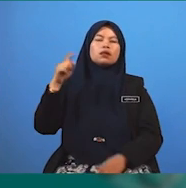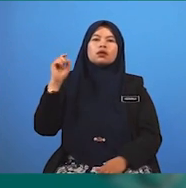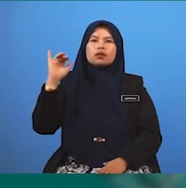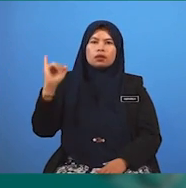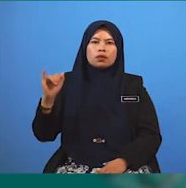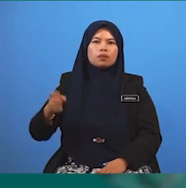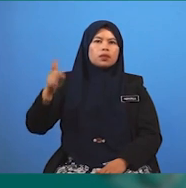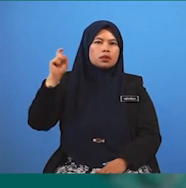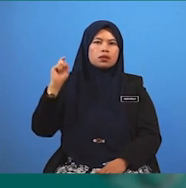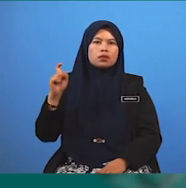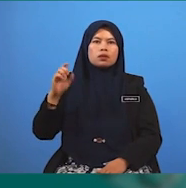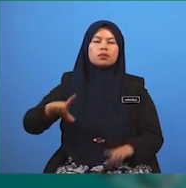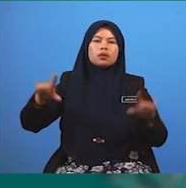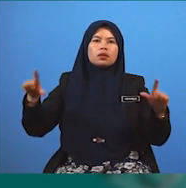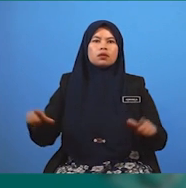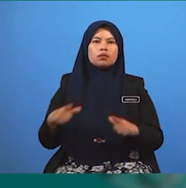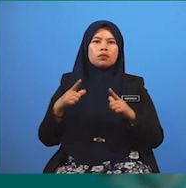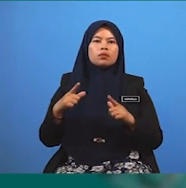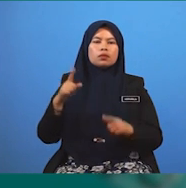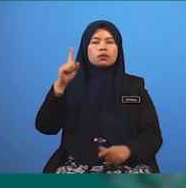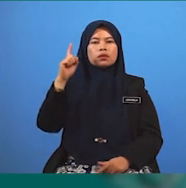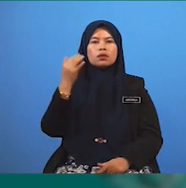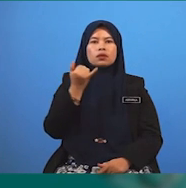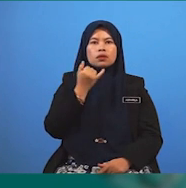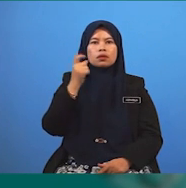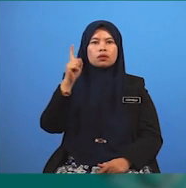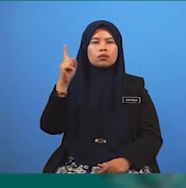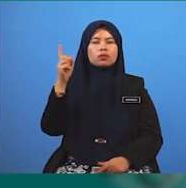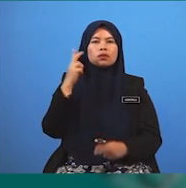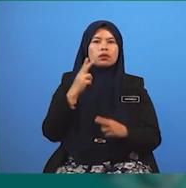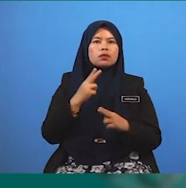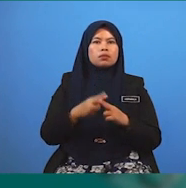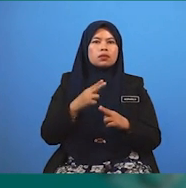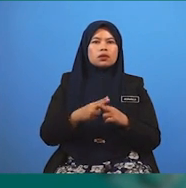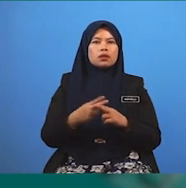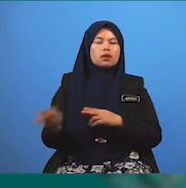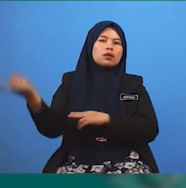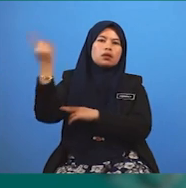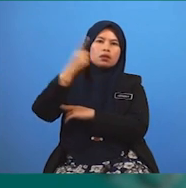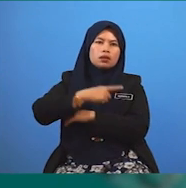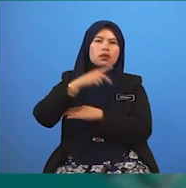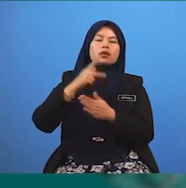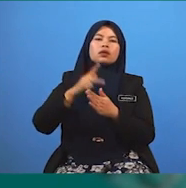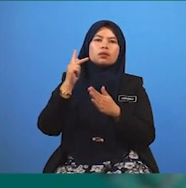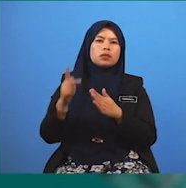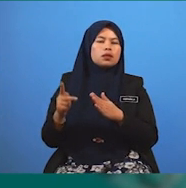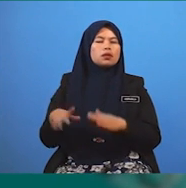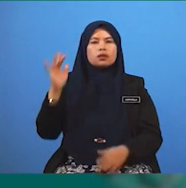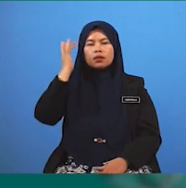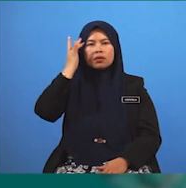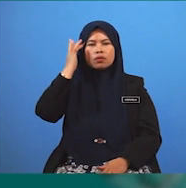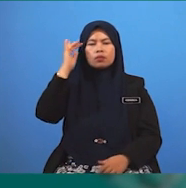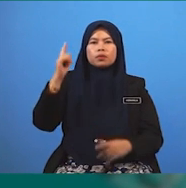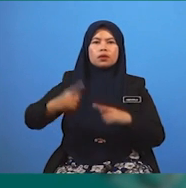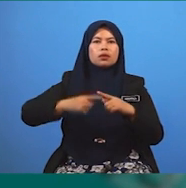nama bagi hari kiamat yang tidak diketahui bilakah akan berlaku. Hukum beriman